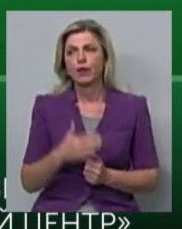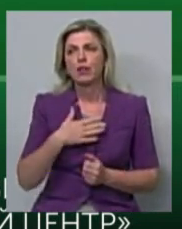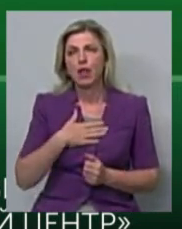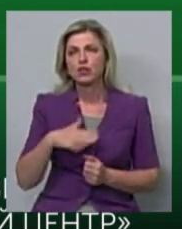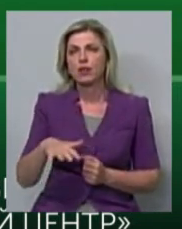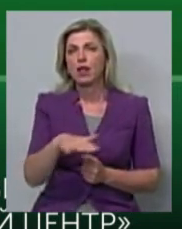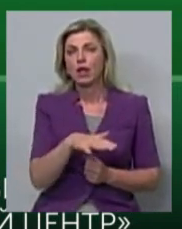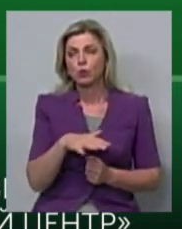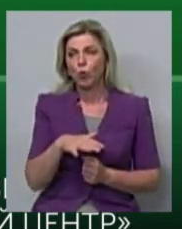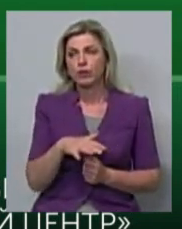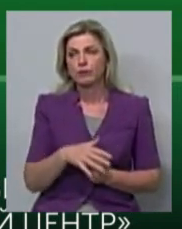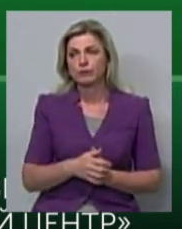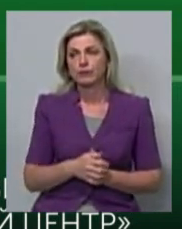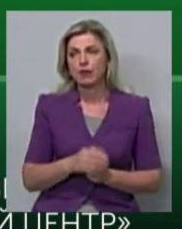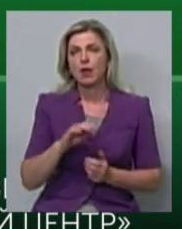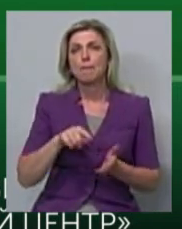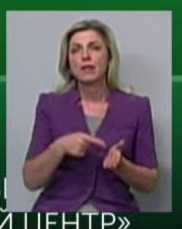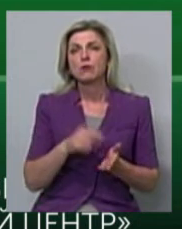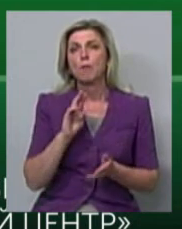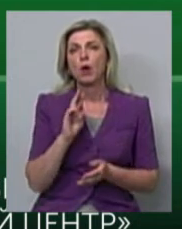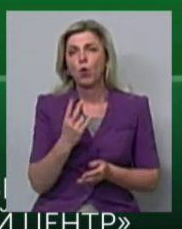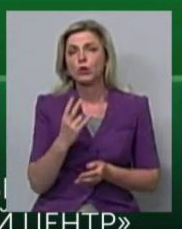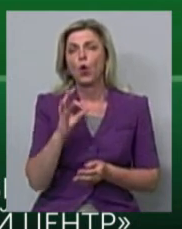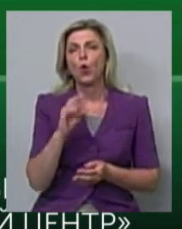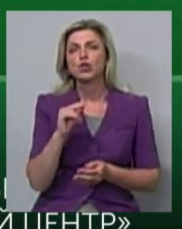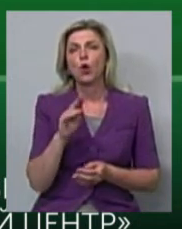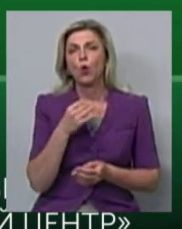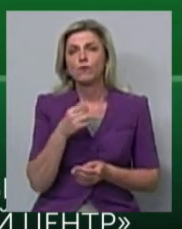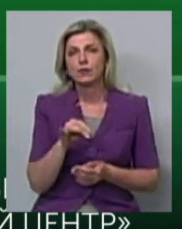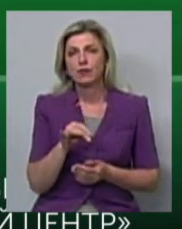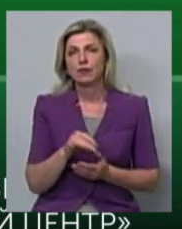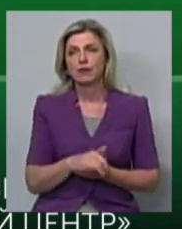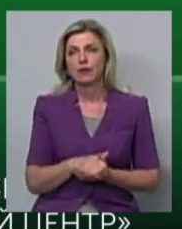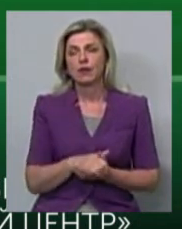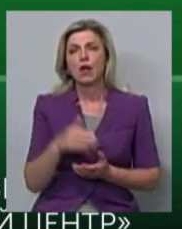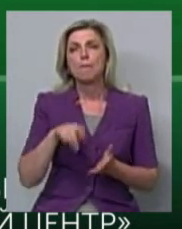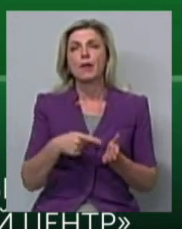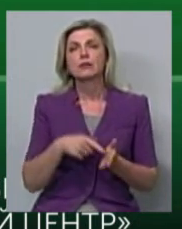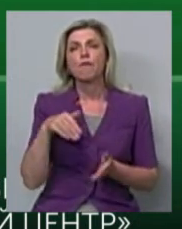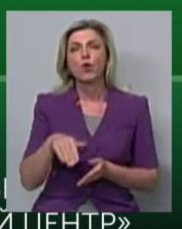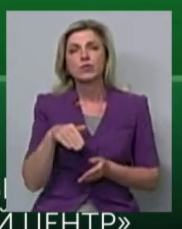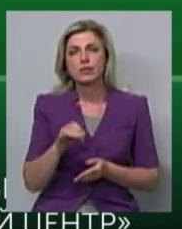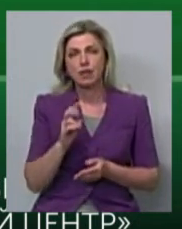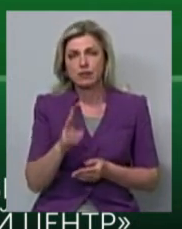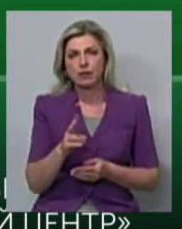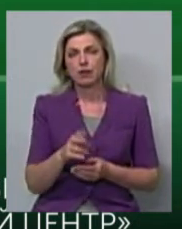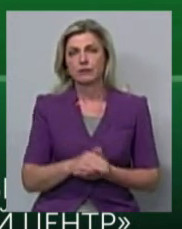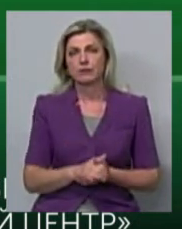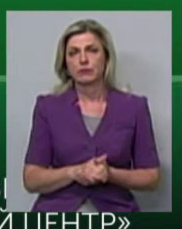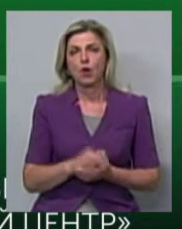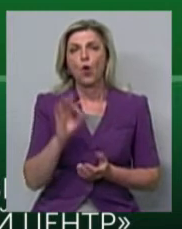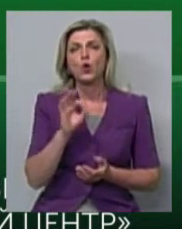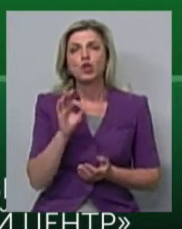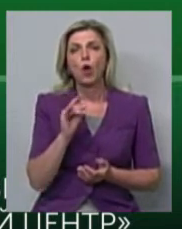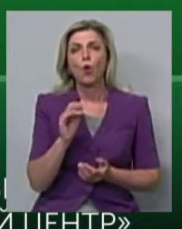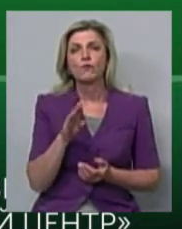території, місто Миколаїв, Чаківське, місто Миколаїв, місто Вознесенськ, Чаківський район. Це ті райони,